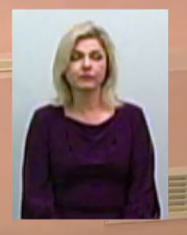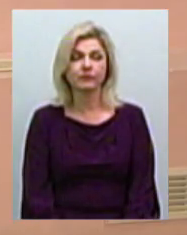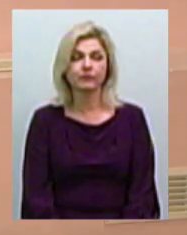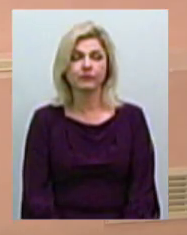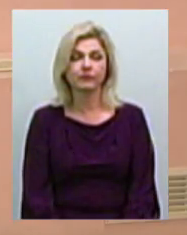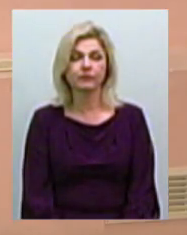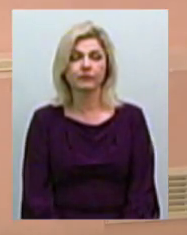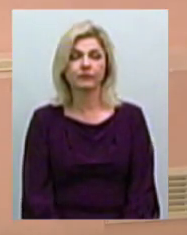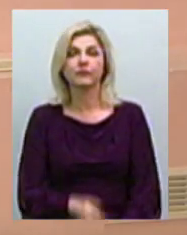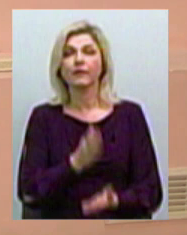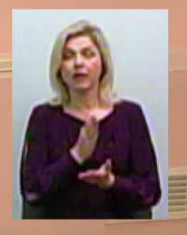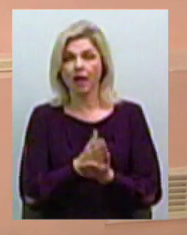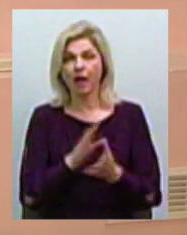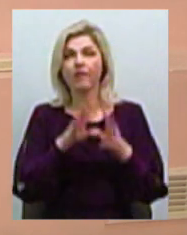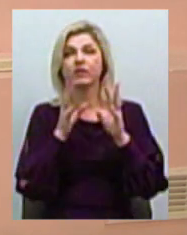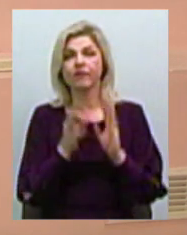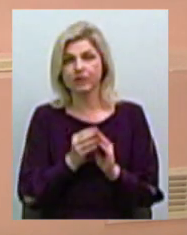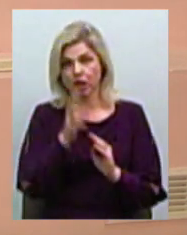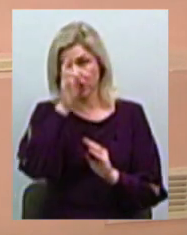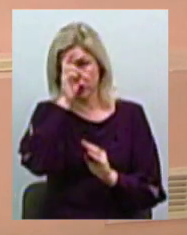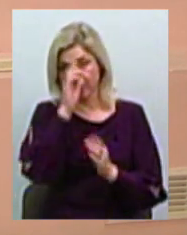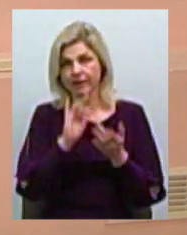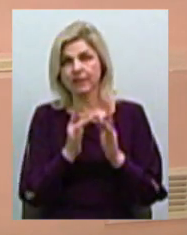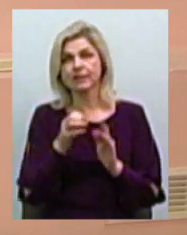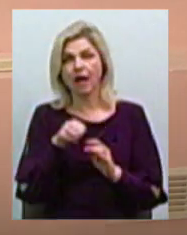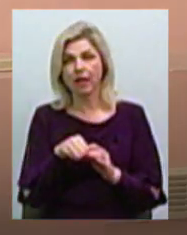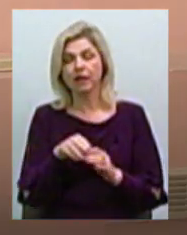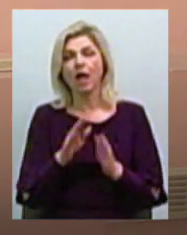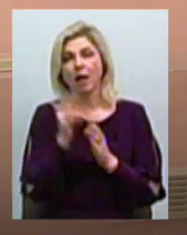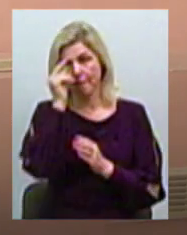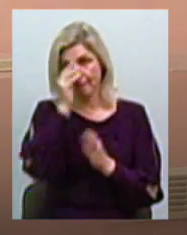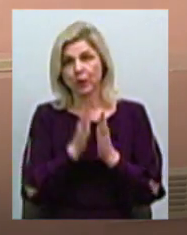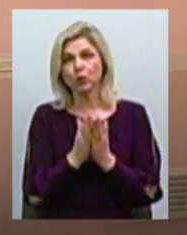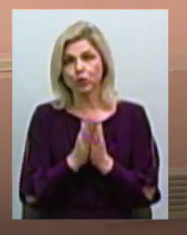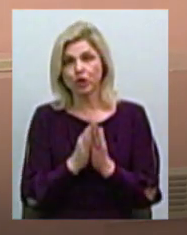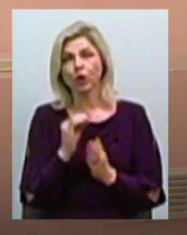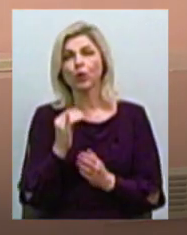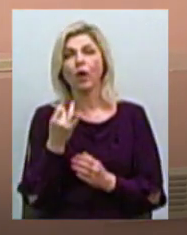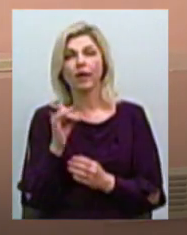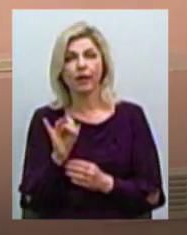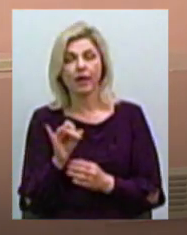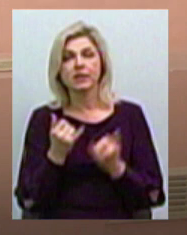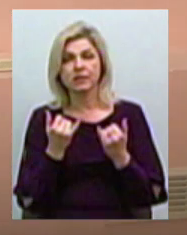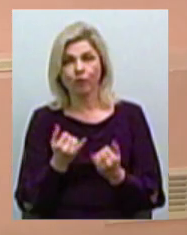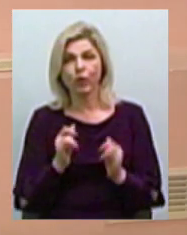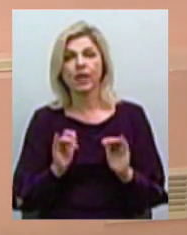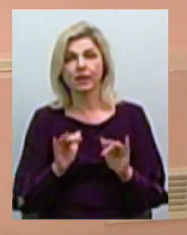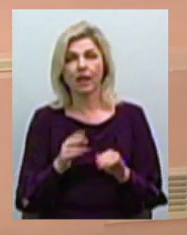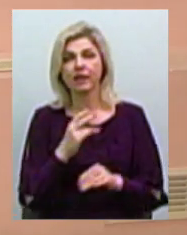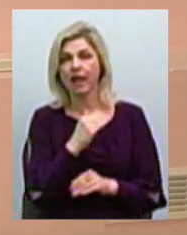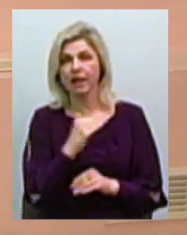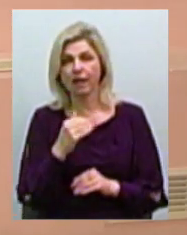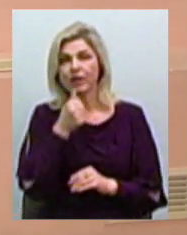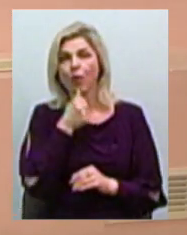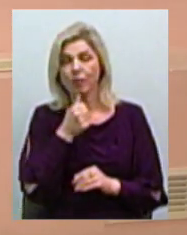Є загальнодержавний сайт підручник UA. Він сьогодні діє на рівні